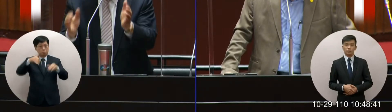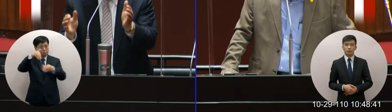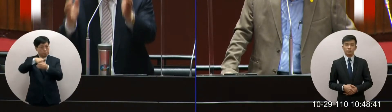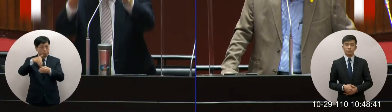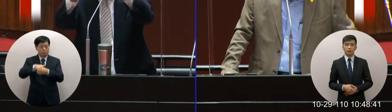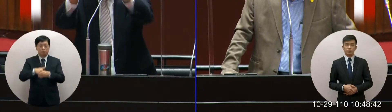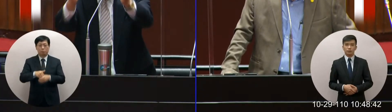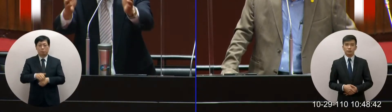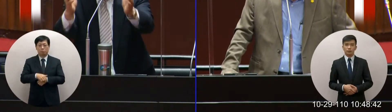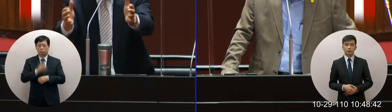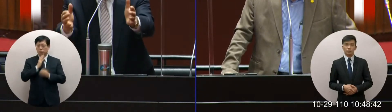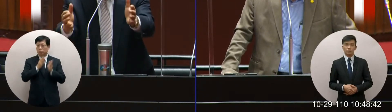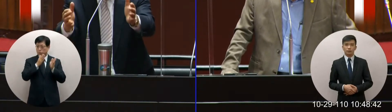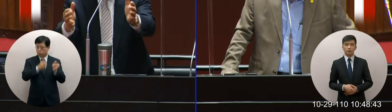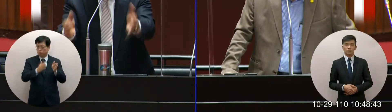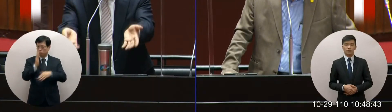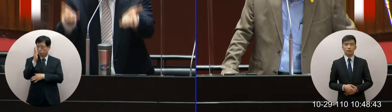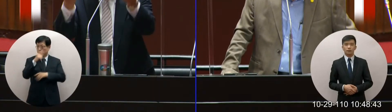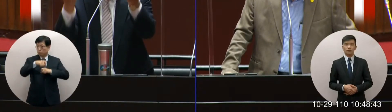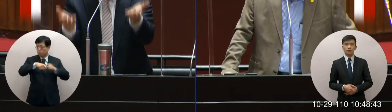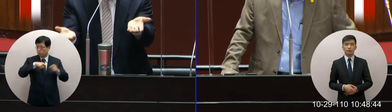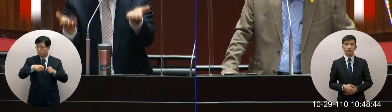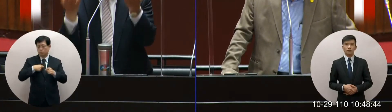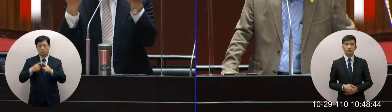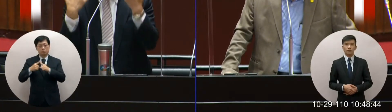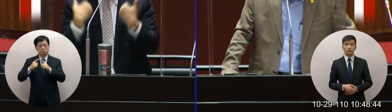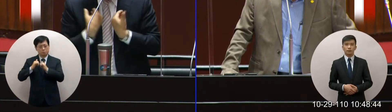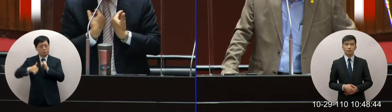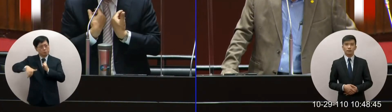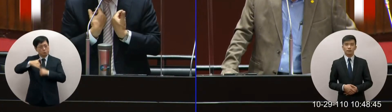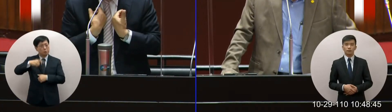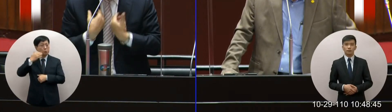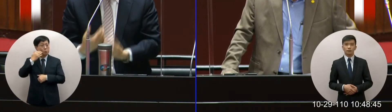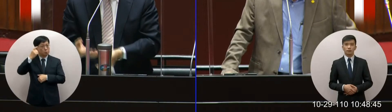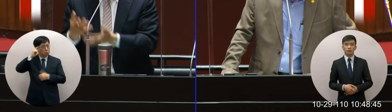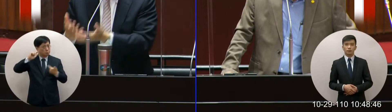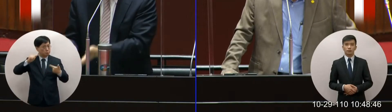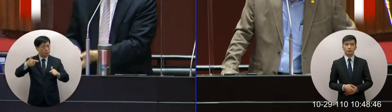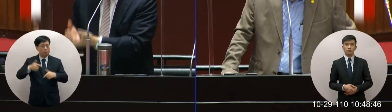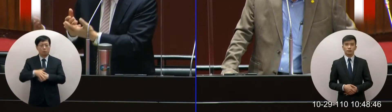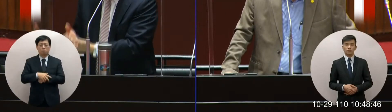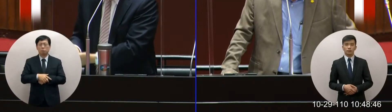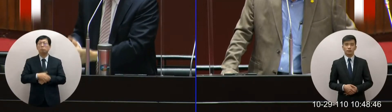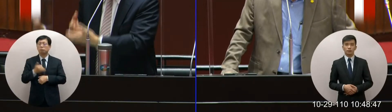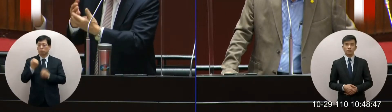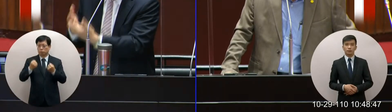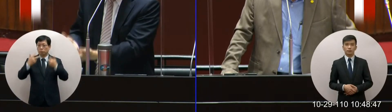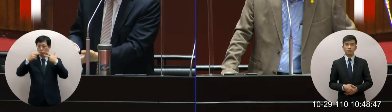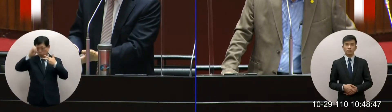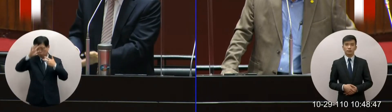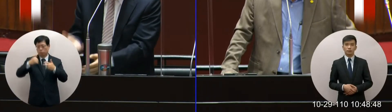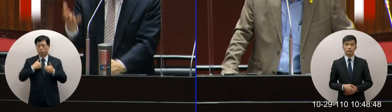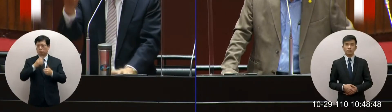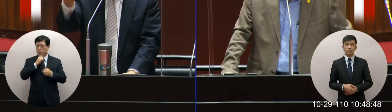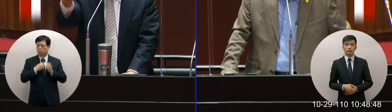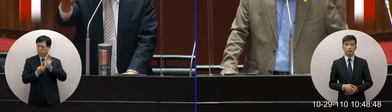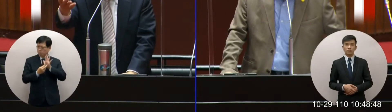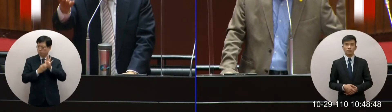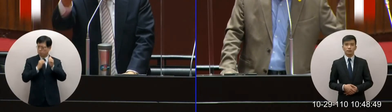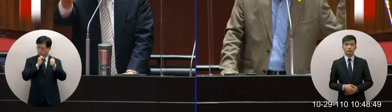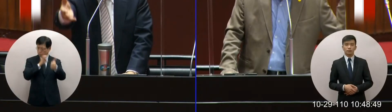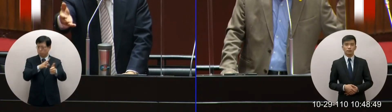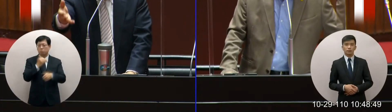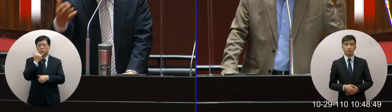是对一个政策，人民如果有不同意见，你在野党反映不同意